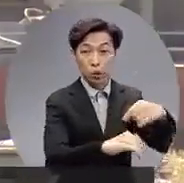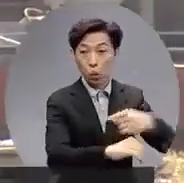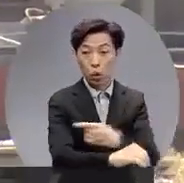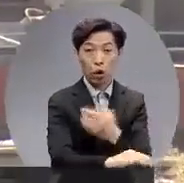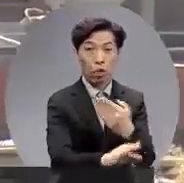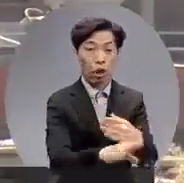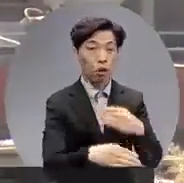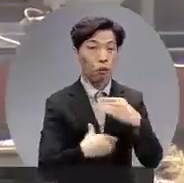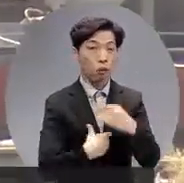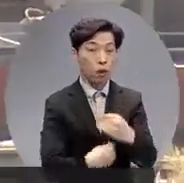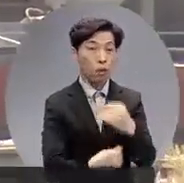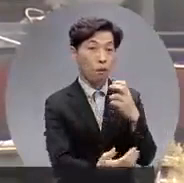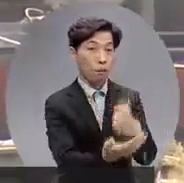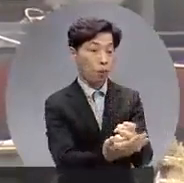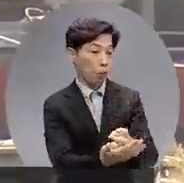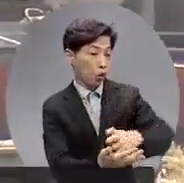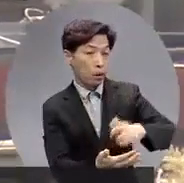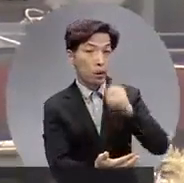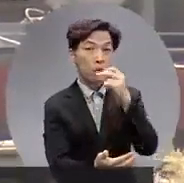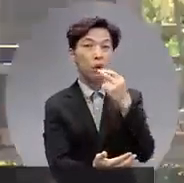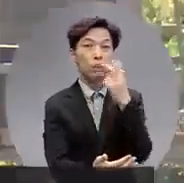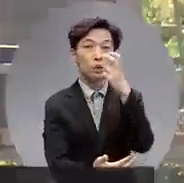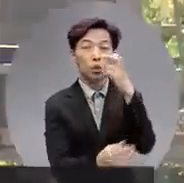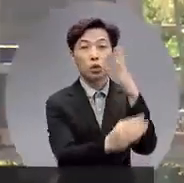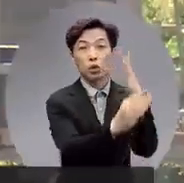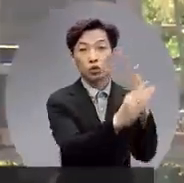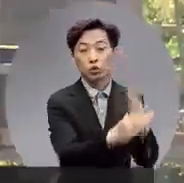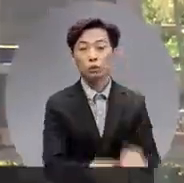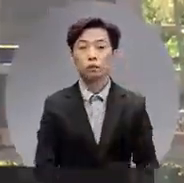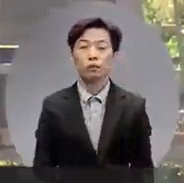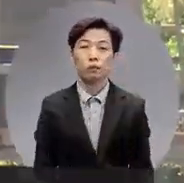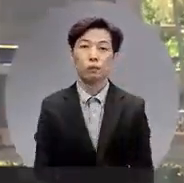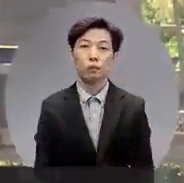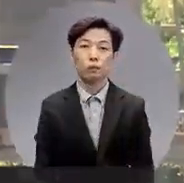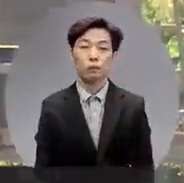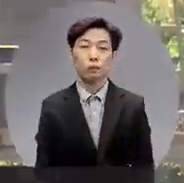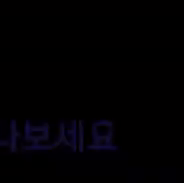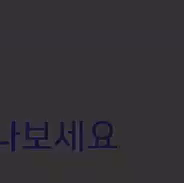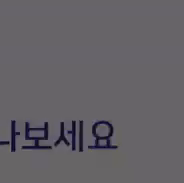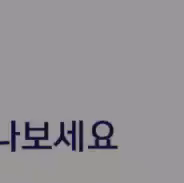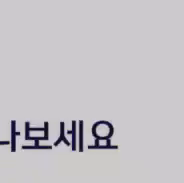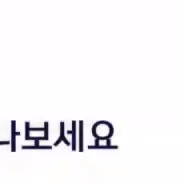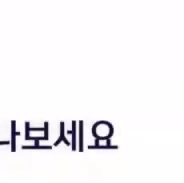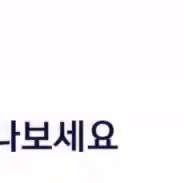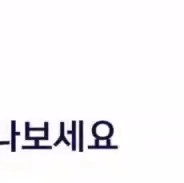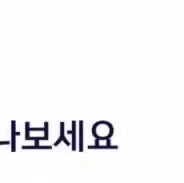산업안전보건법 위반사항은 없었는지 조사하고 있습니다 MBC 뉴스입니다